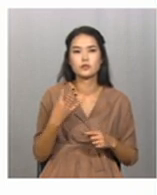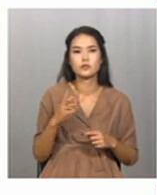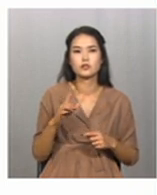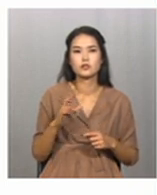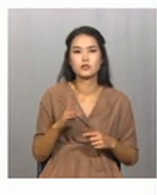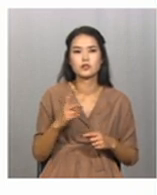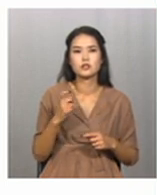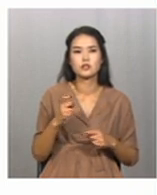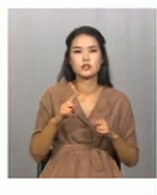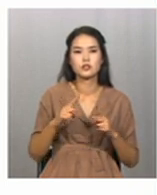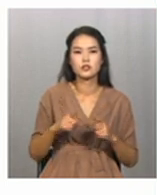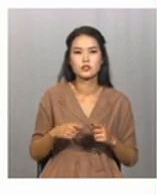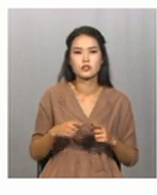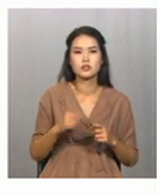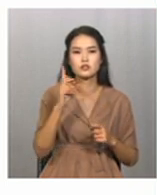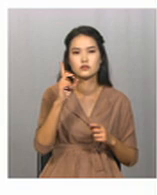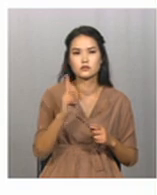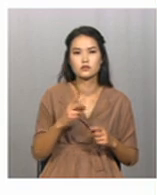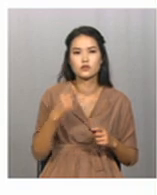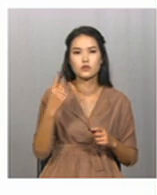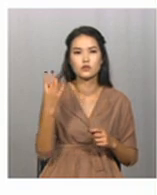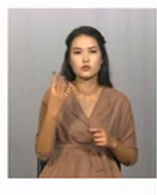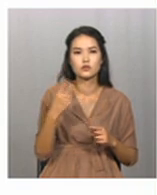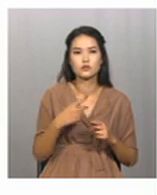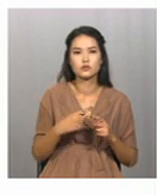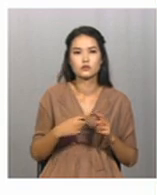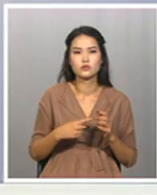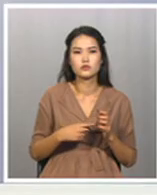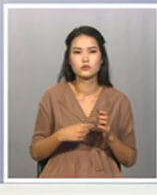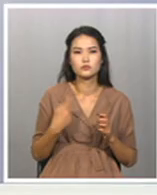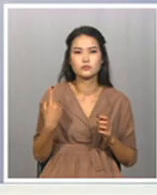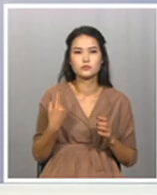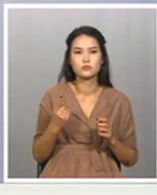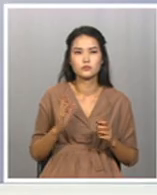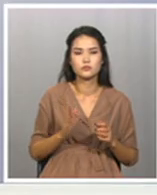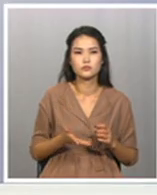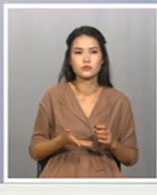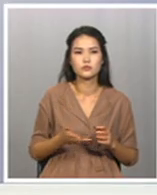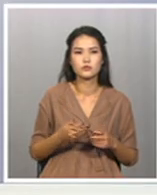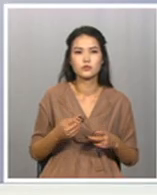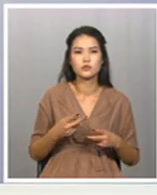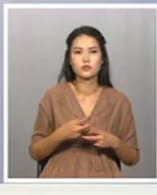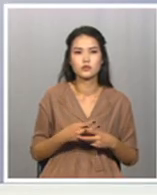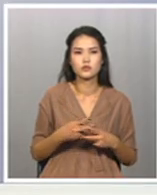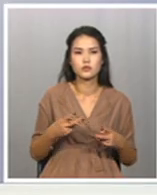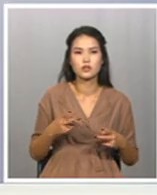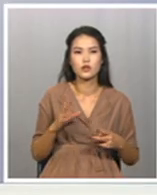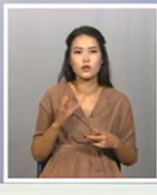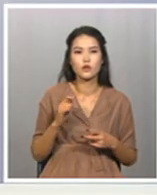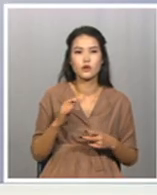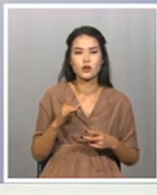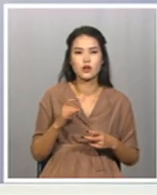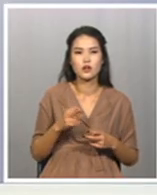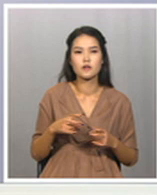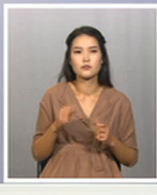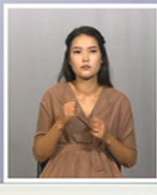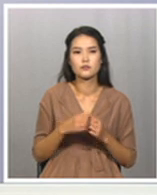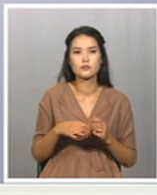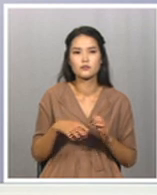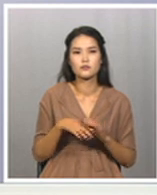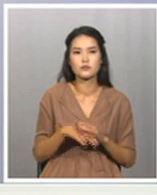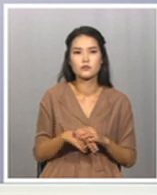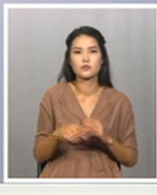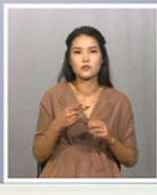интегралы 4 ln модуль x. Яғни логарифмнің қасиеті бойынша мына